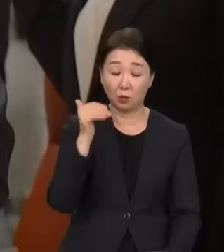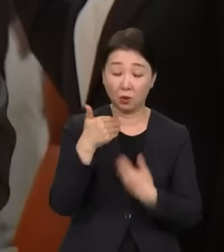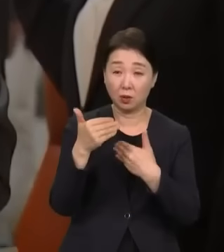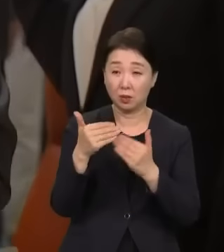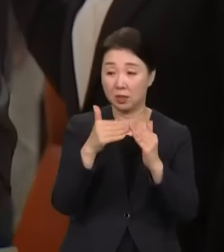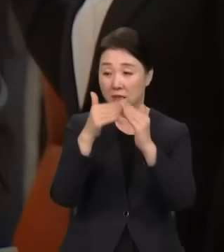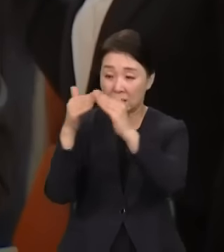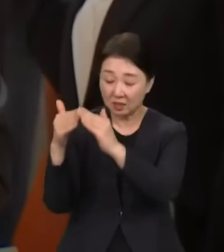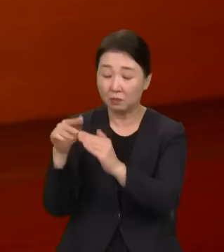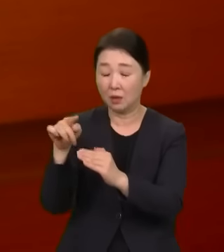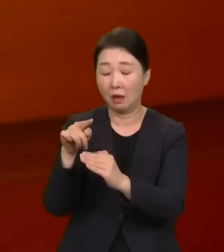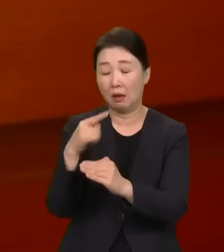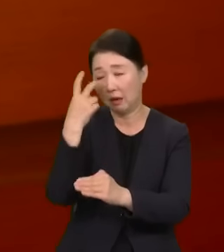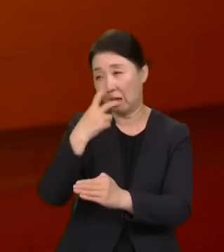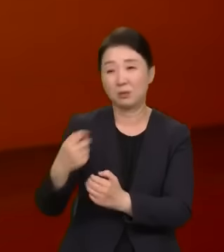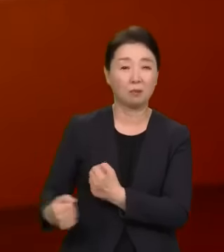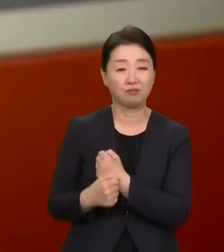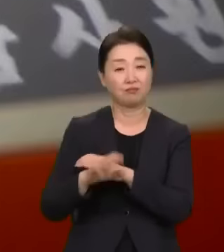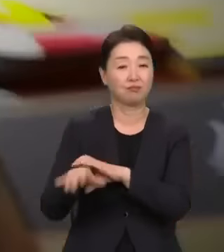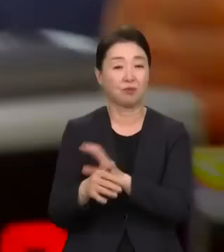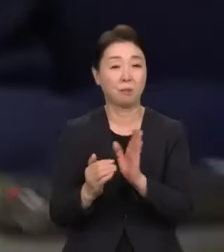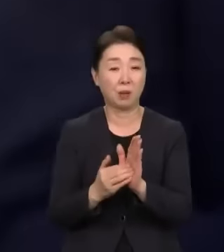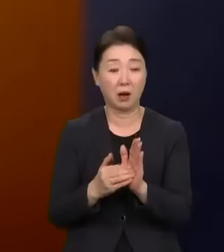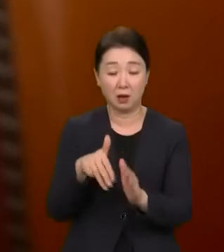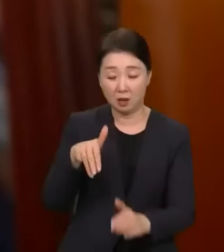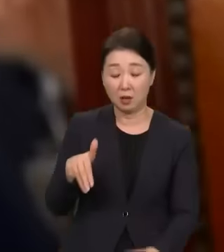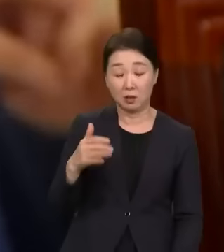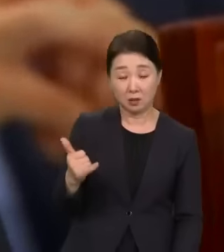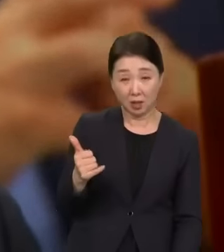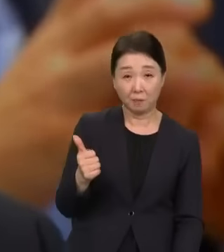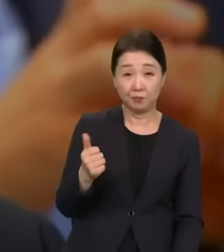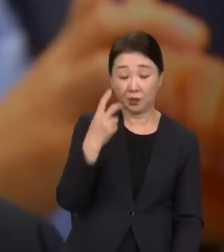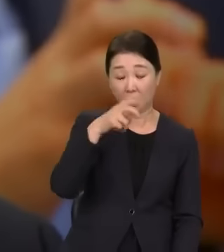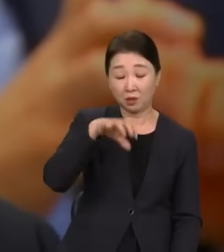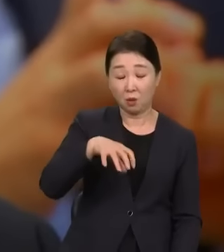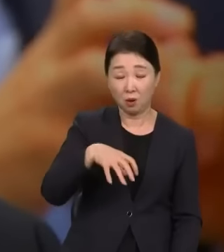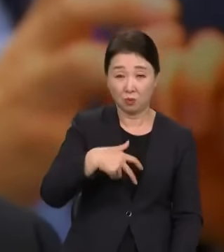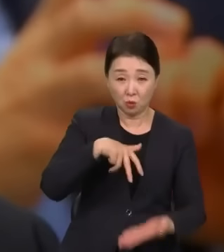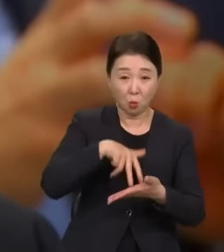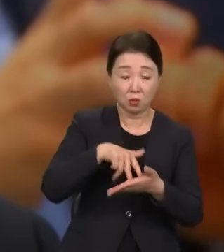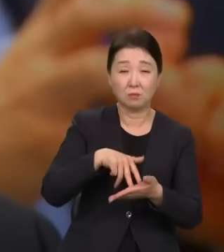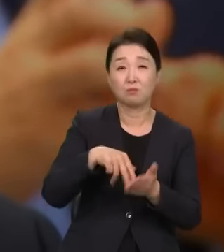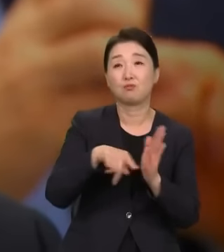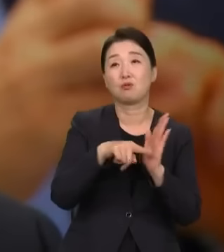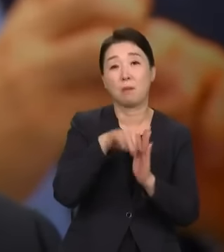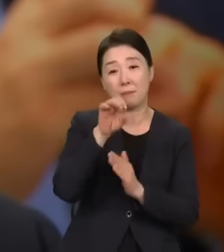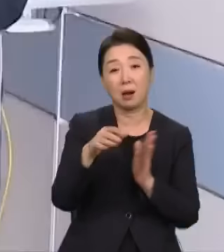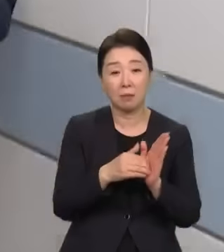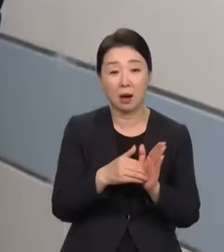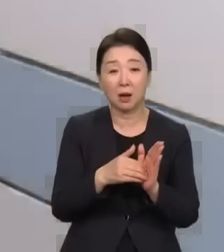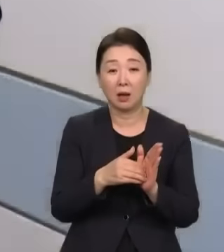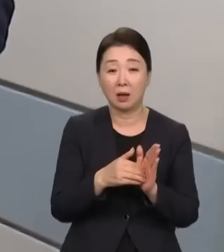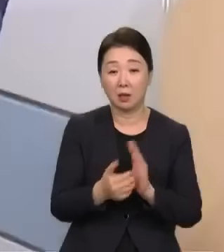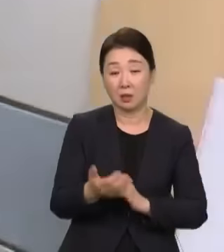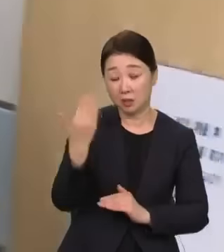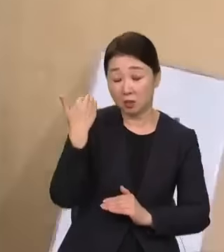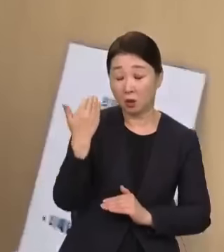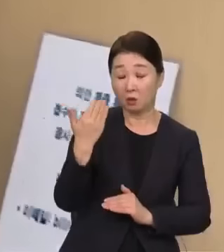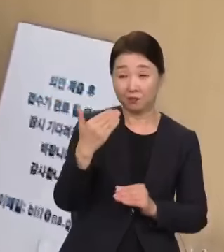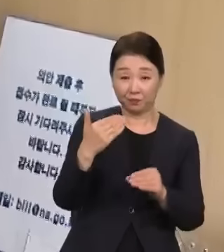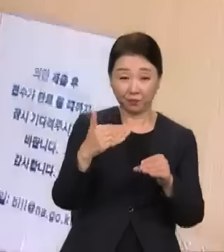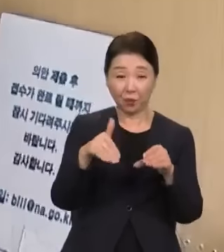이전 감사를 부실하게 했고 최 원장이 감사원의 독립성을 부정하는 취지의 발언을 했다는 겁니다. 또 이전 정부에 대한